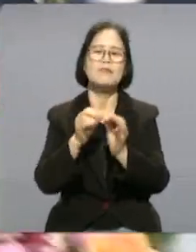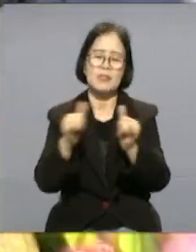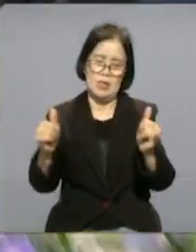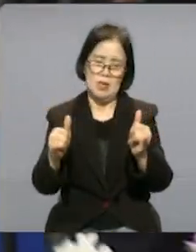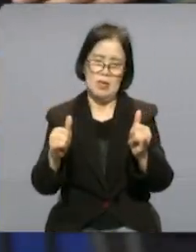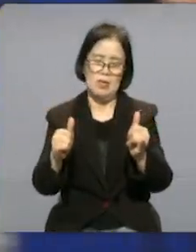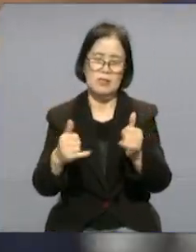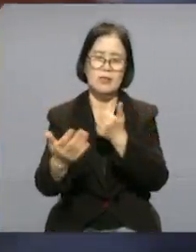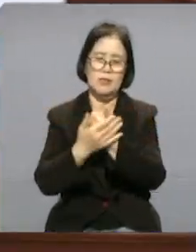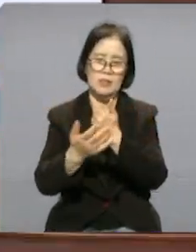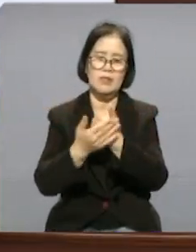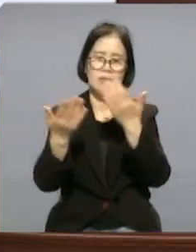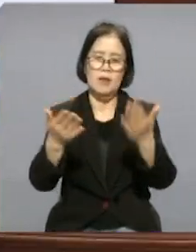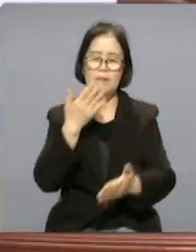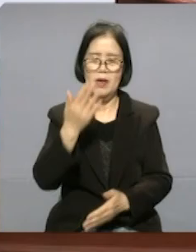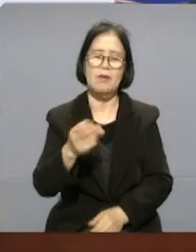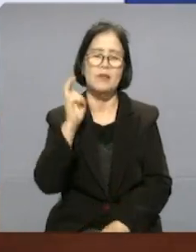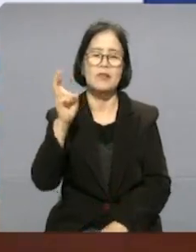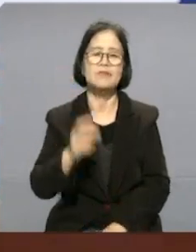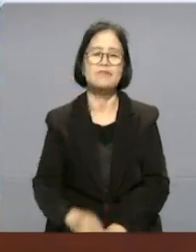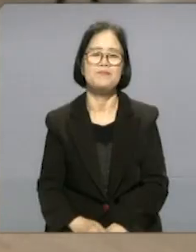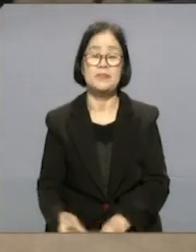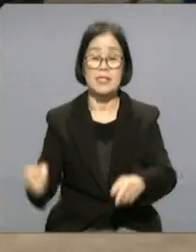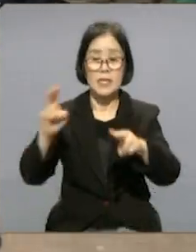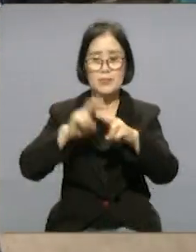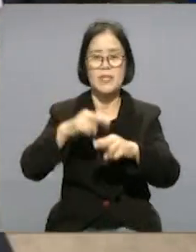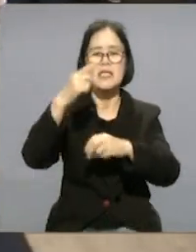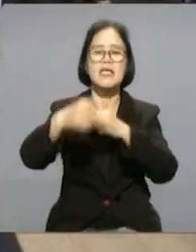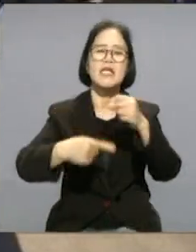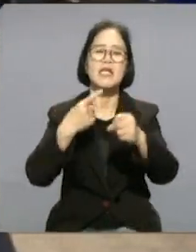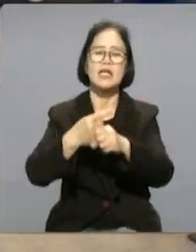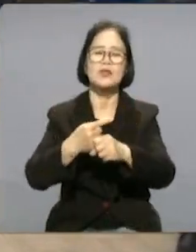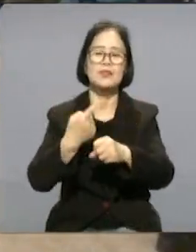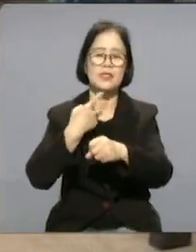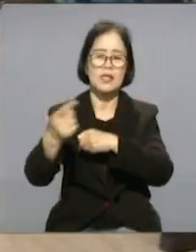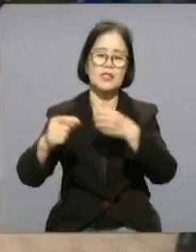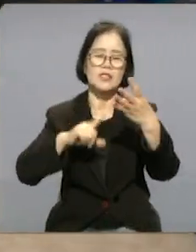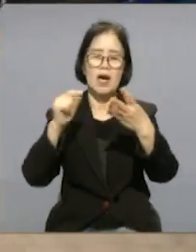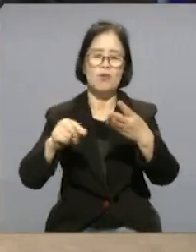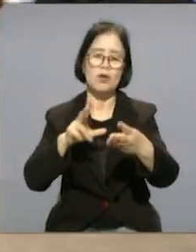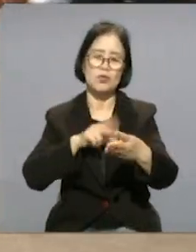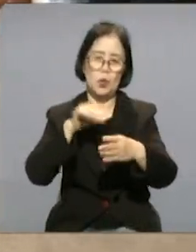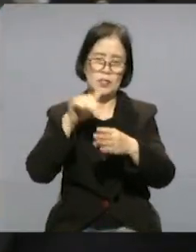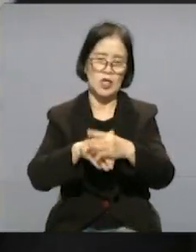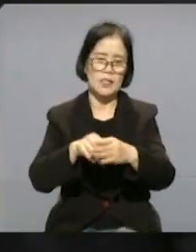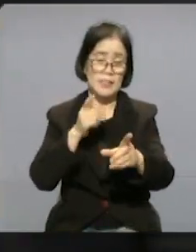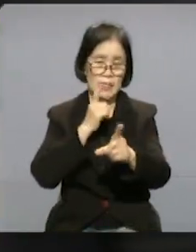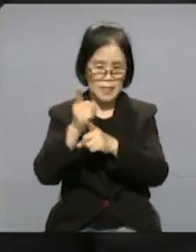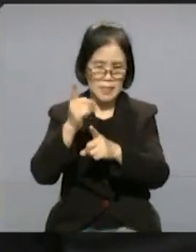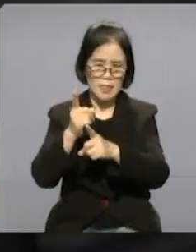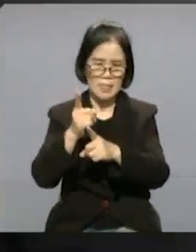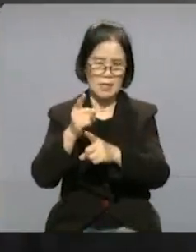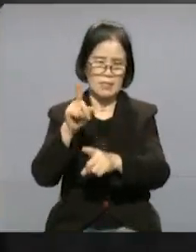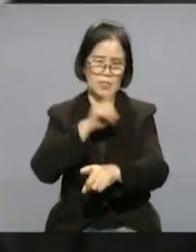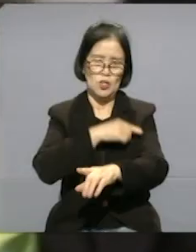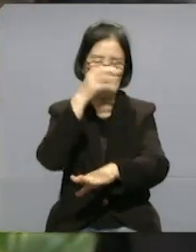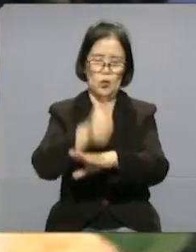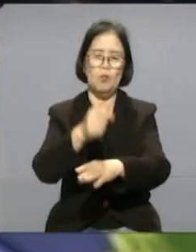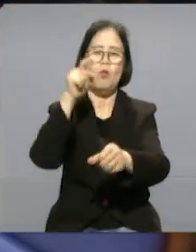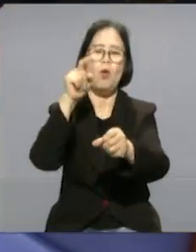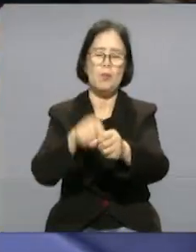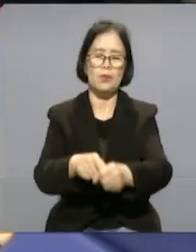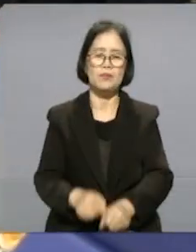것으로 보입니다. 박 원내대표의 임기는 1년으로 내년 4월 총선 승리가 지상 과제입니다. 이를